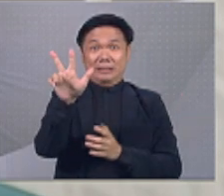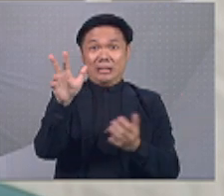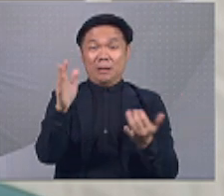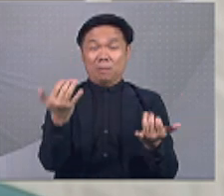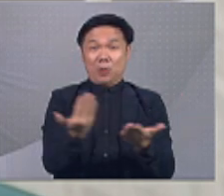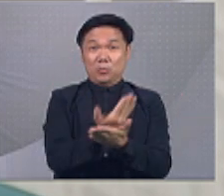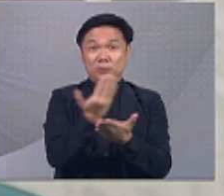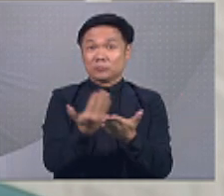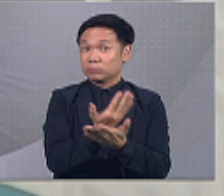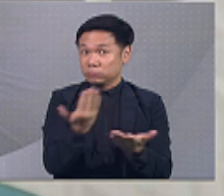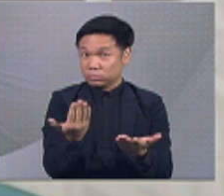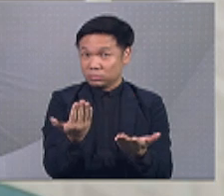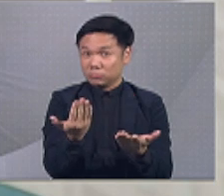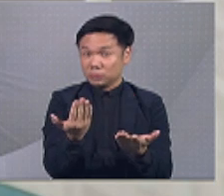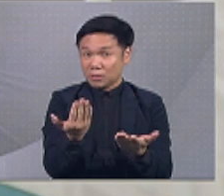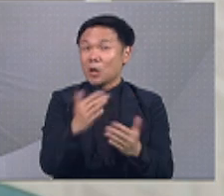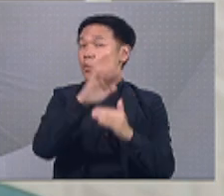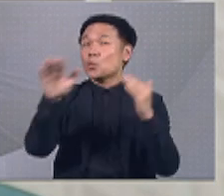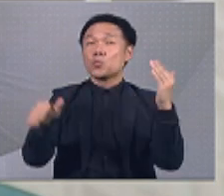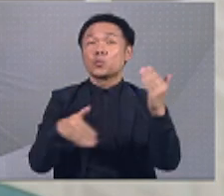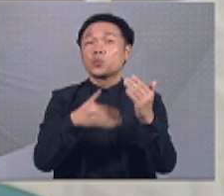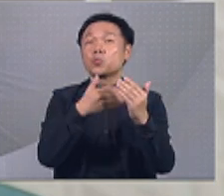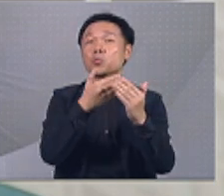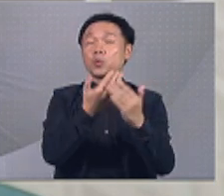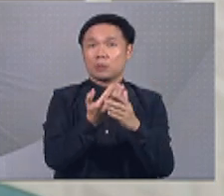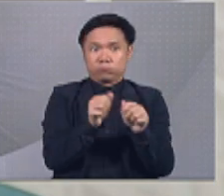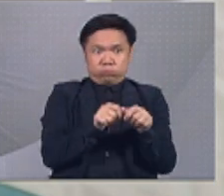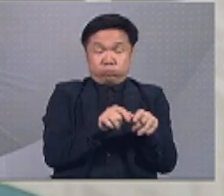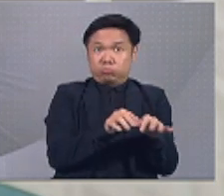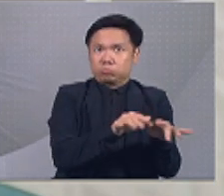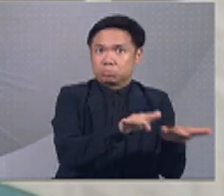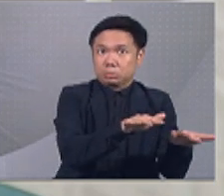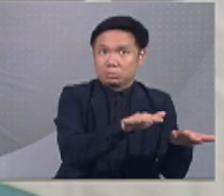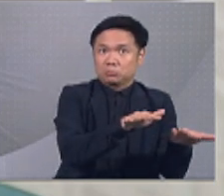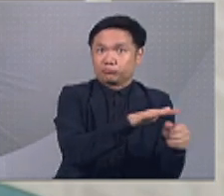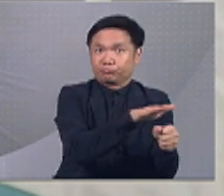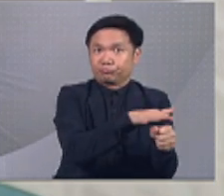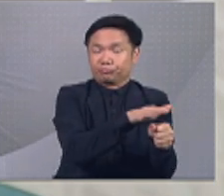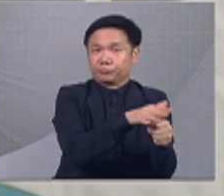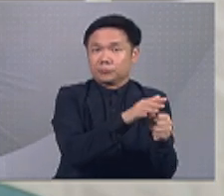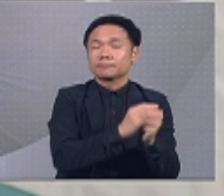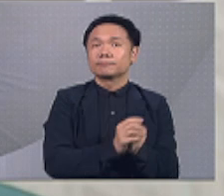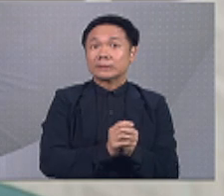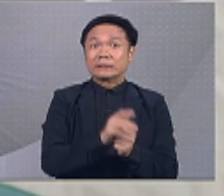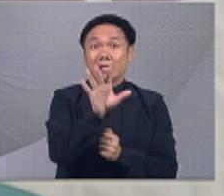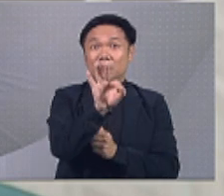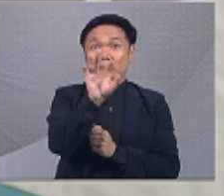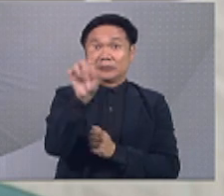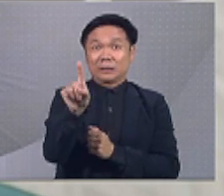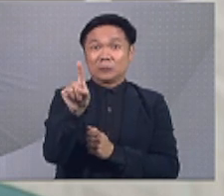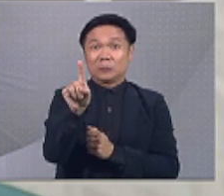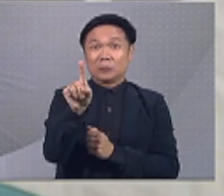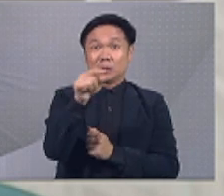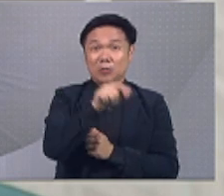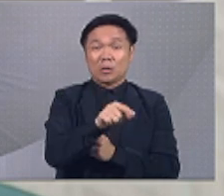dilaporkan smokes adalah penularan di dalam negara dimana 91 kiss melibatkan